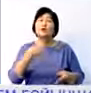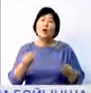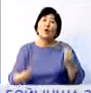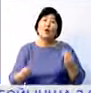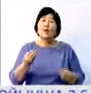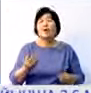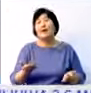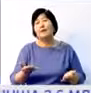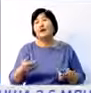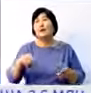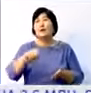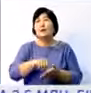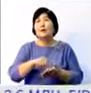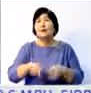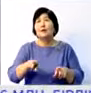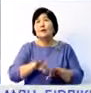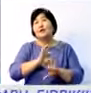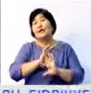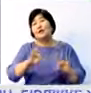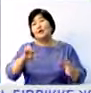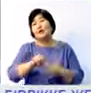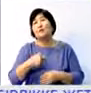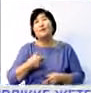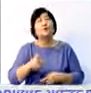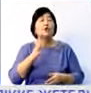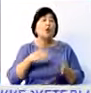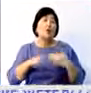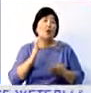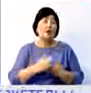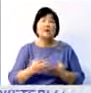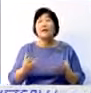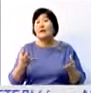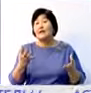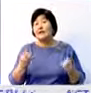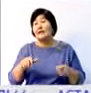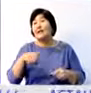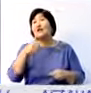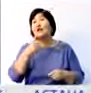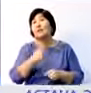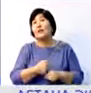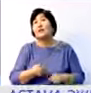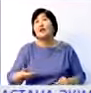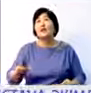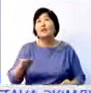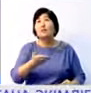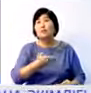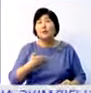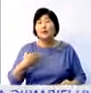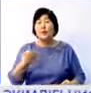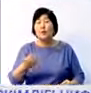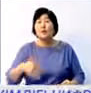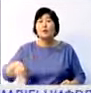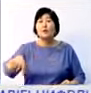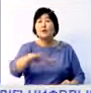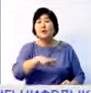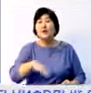күліп, осындай тамашалап жүргеніне біз өте қуанамыз. Және де ең басты біз осы алаңның ішінде